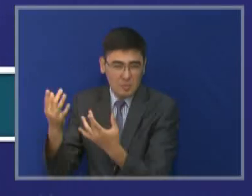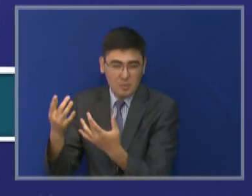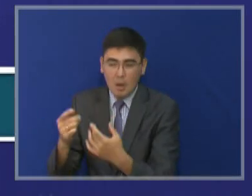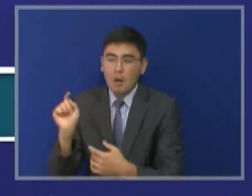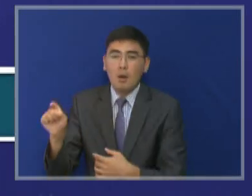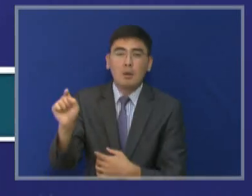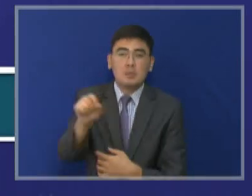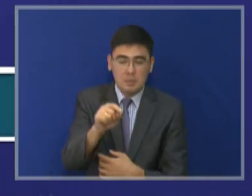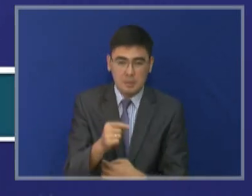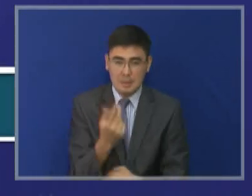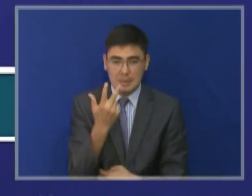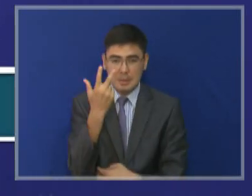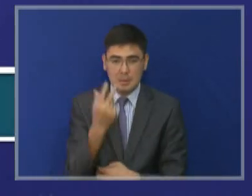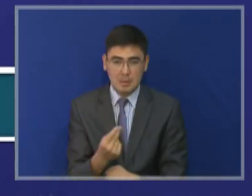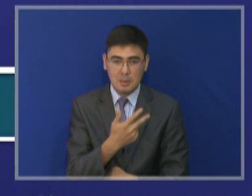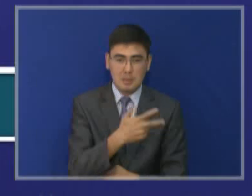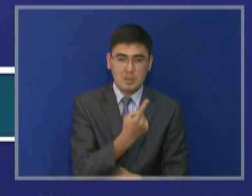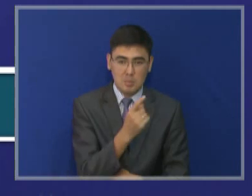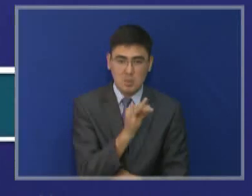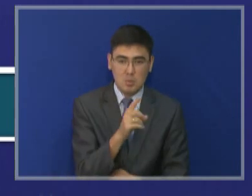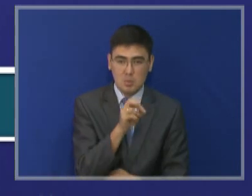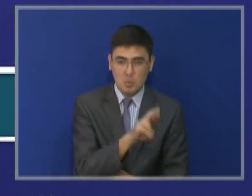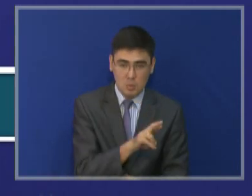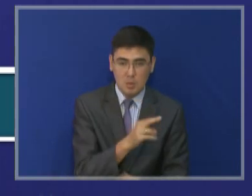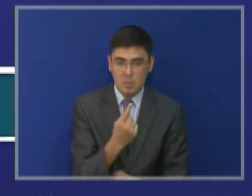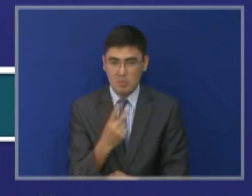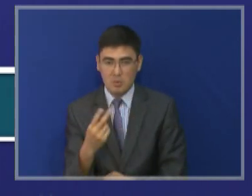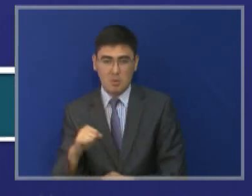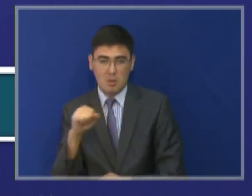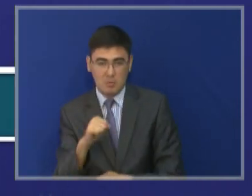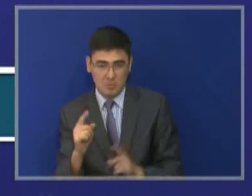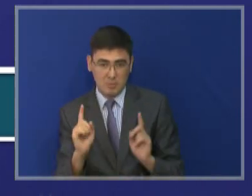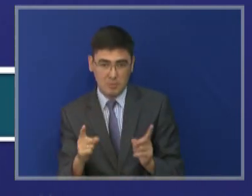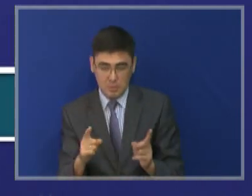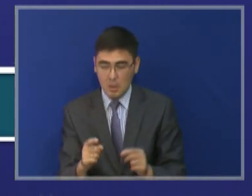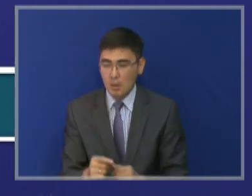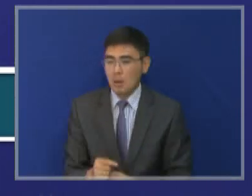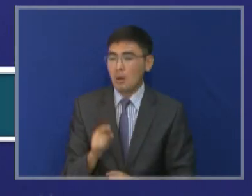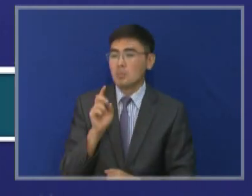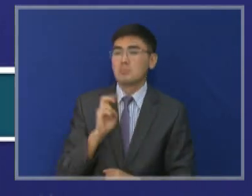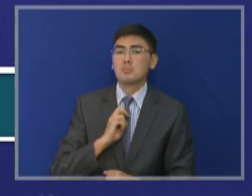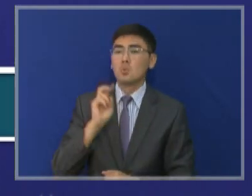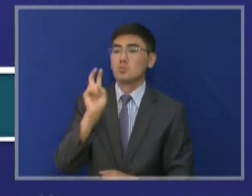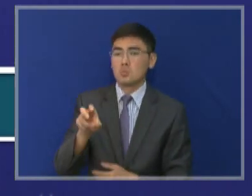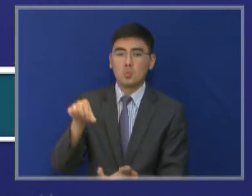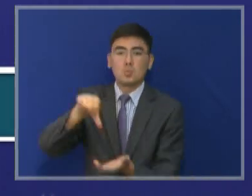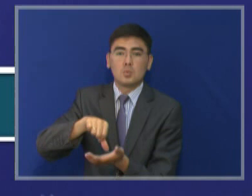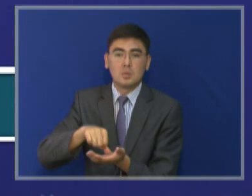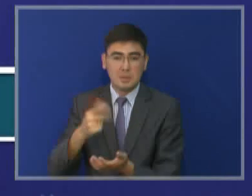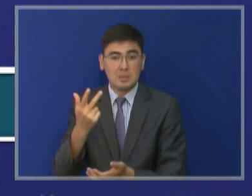сол жерлерде 3 күн бойы, 31 шілдеден басталатын құрбан айтқа байланысты 3 күн боламыз. Арнайы